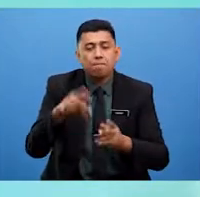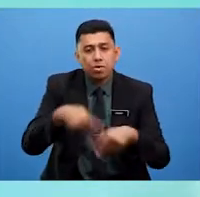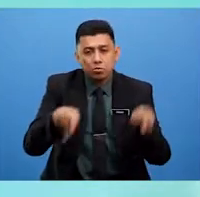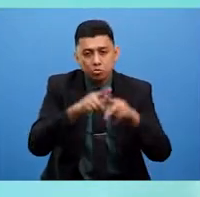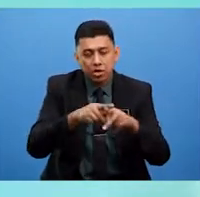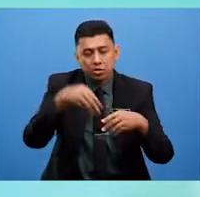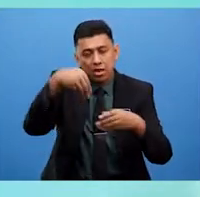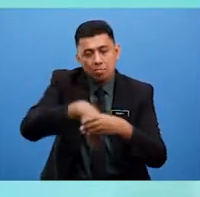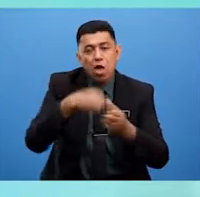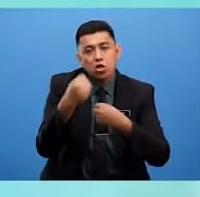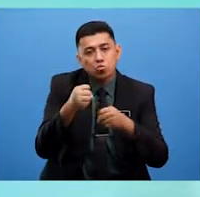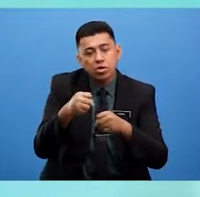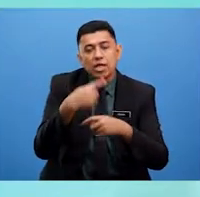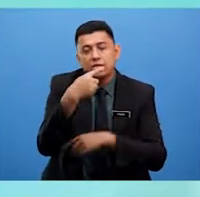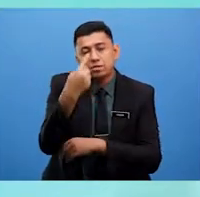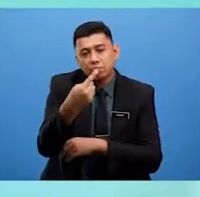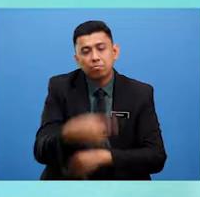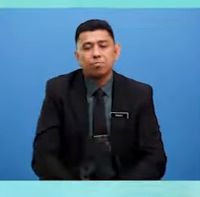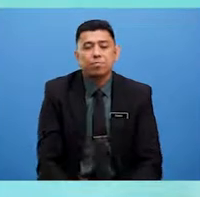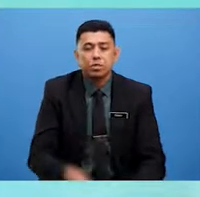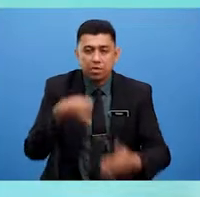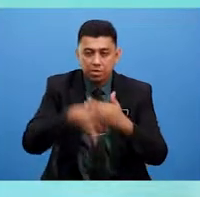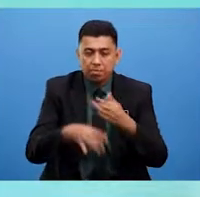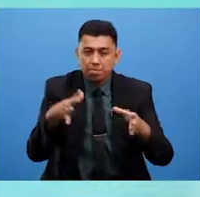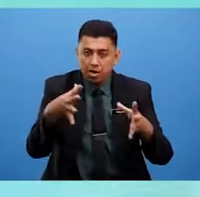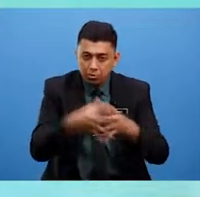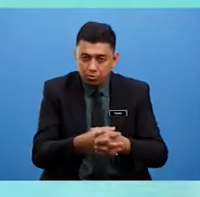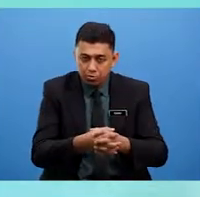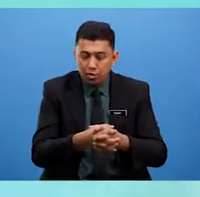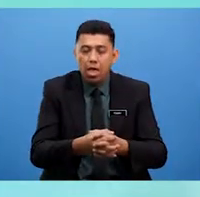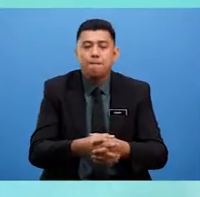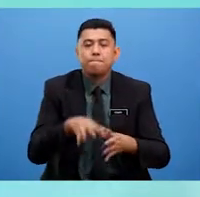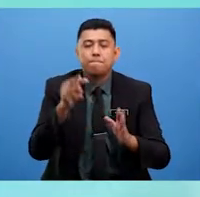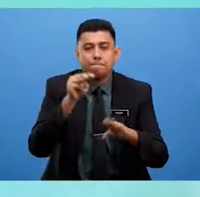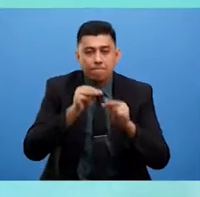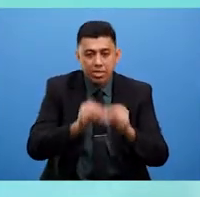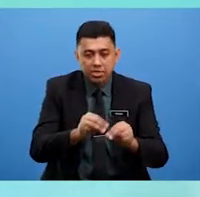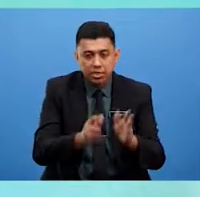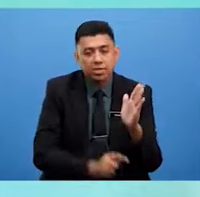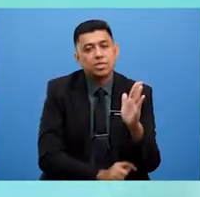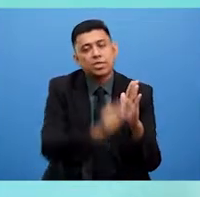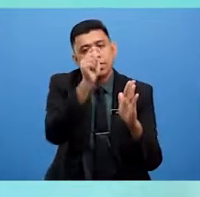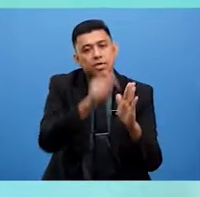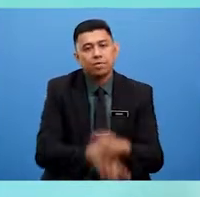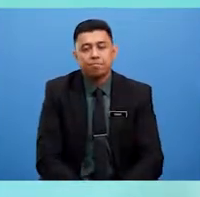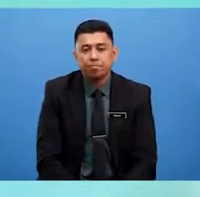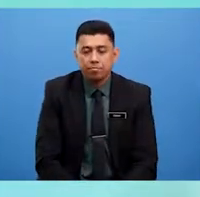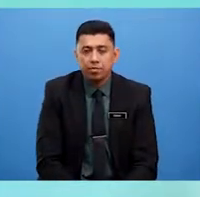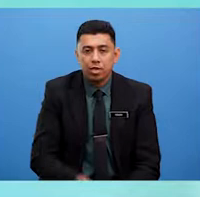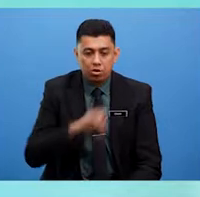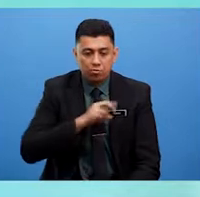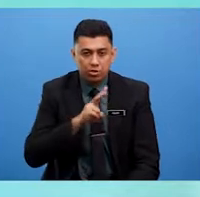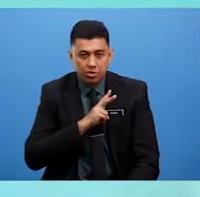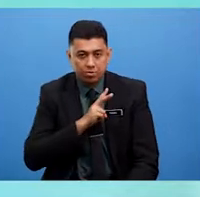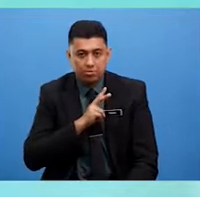tersebut. Isi padu latihan masih tinggi bagi sukan yang memerlukan daya tahan kardiovaskular yang tinggi